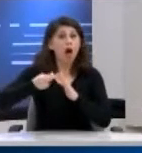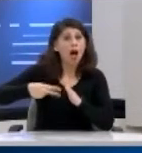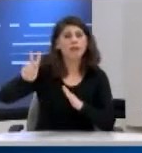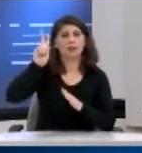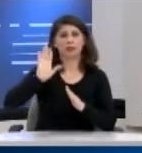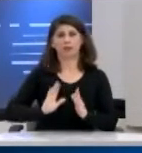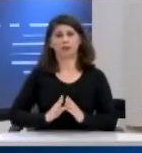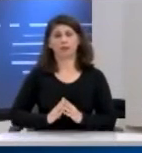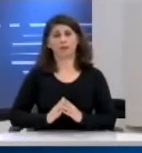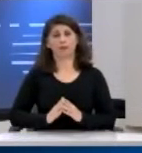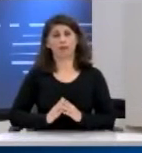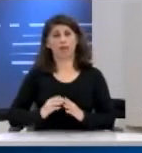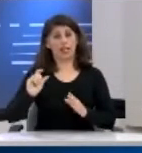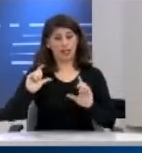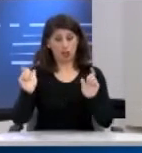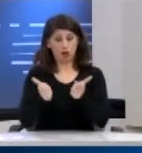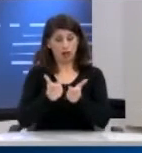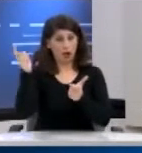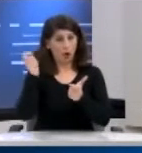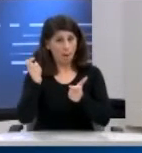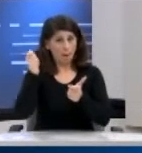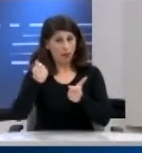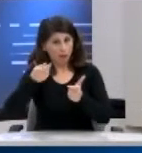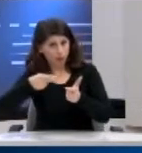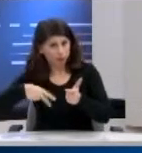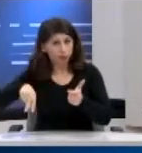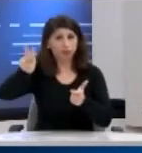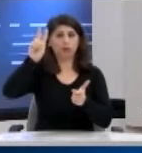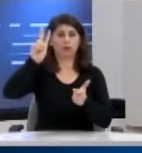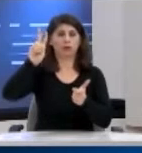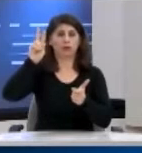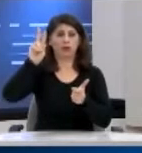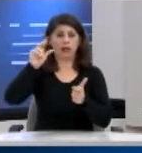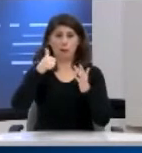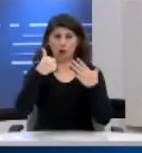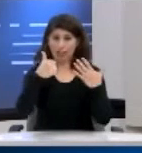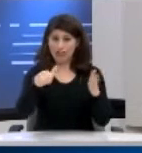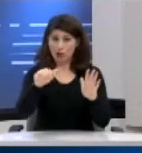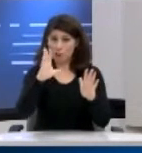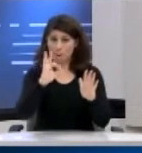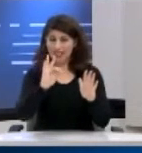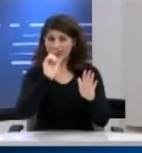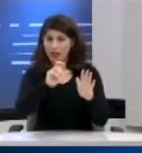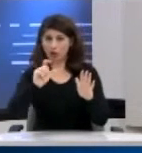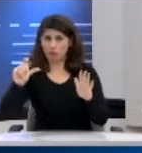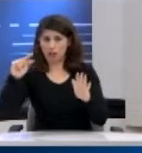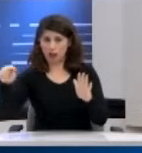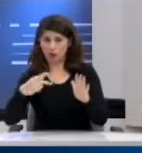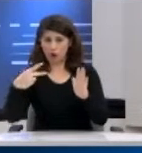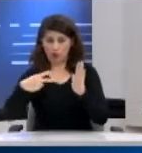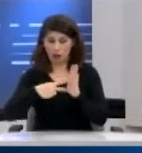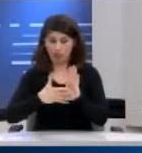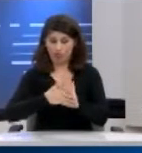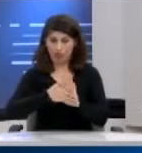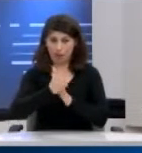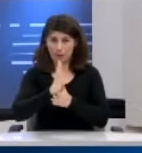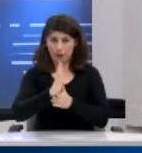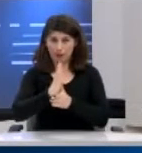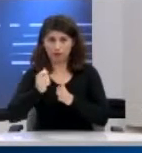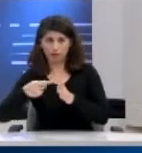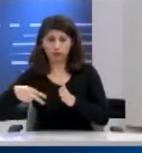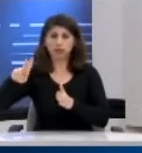Αυξήσαμε το ύψος των οικογενειακών επιδομάτων από 650 εκατομμύρια ευρώ το 2015 σε